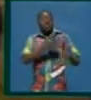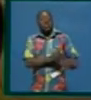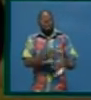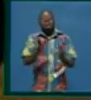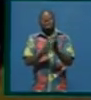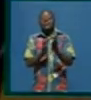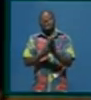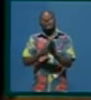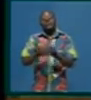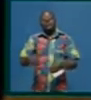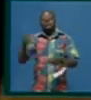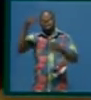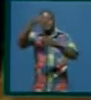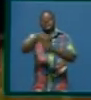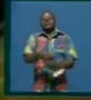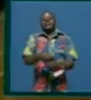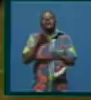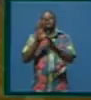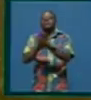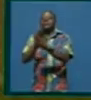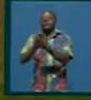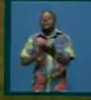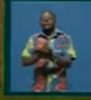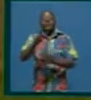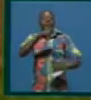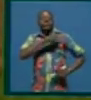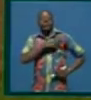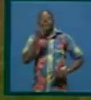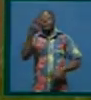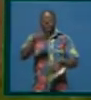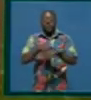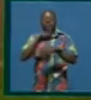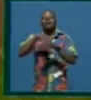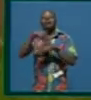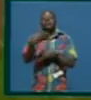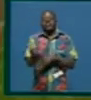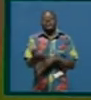s'y introduire et d'être interpellé par la police une heure plus tard.